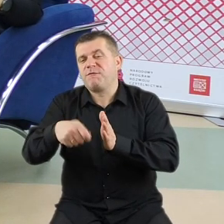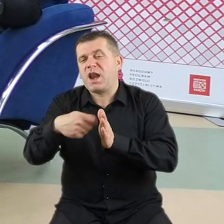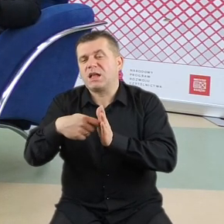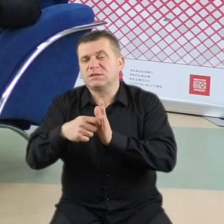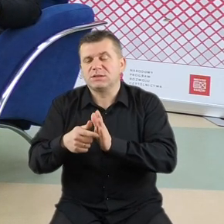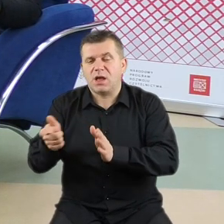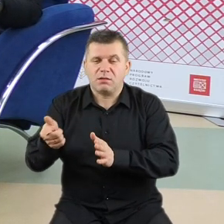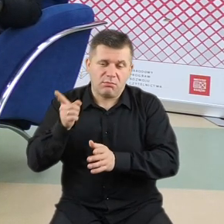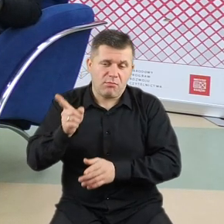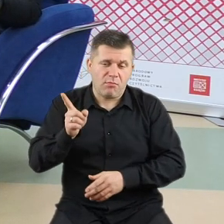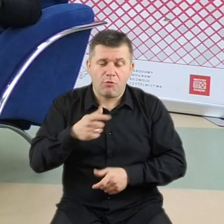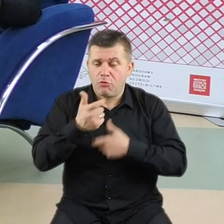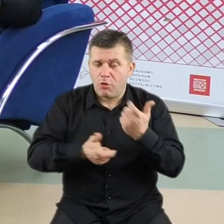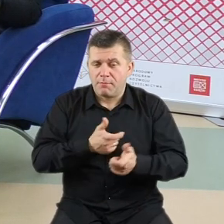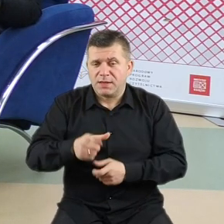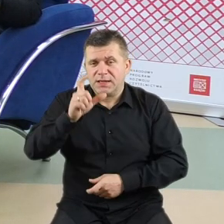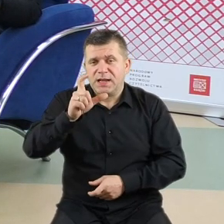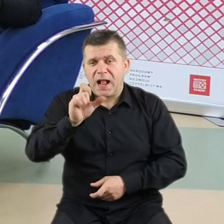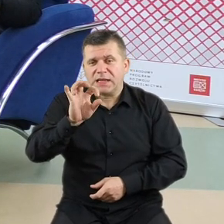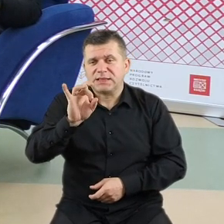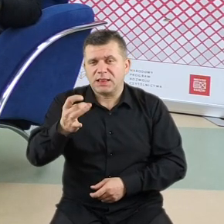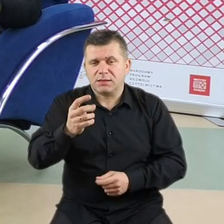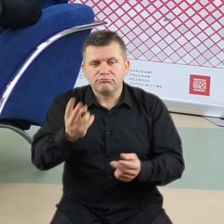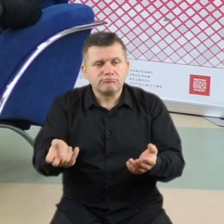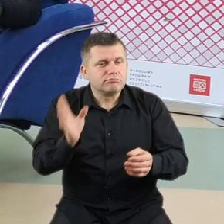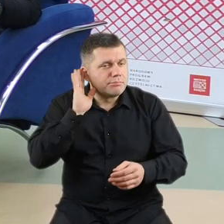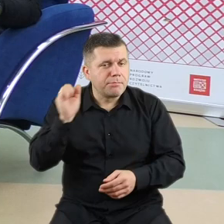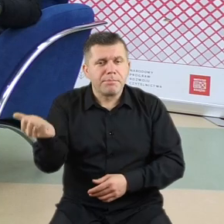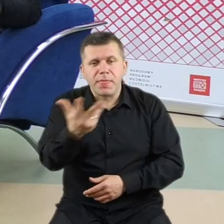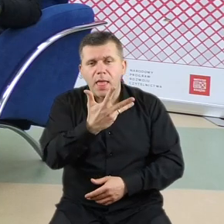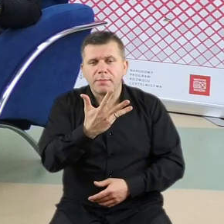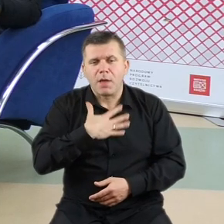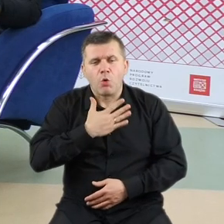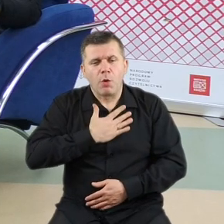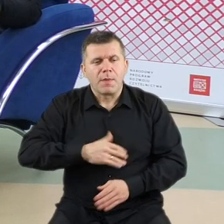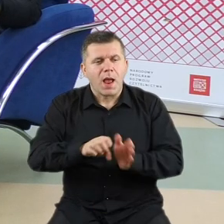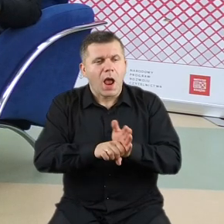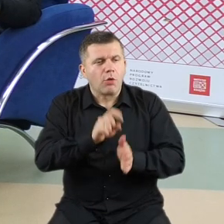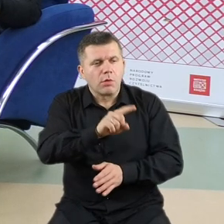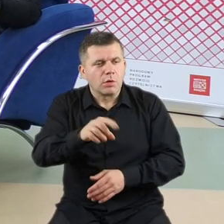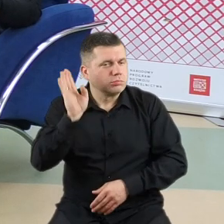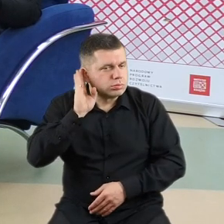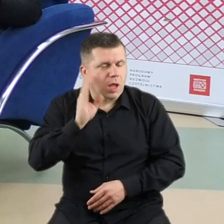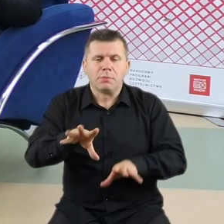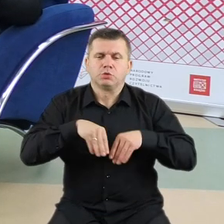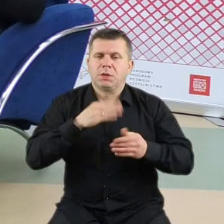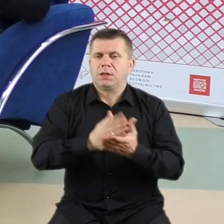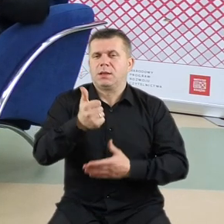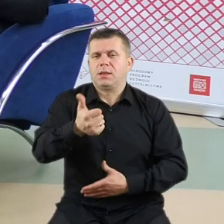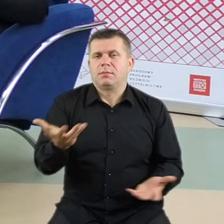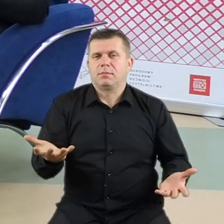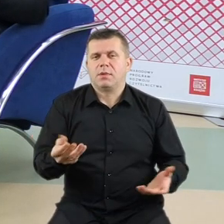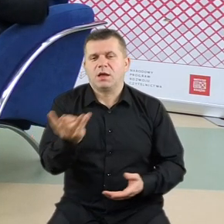Pewnie jak reżyser, który robi casting i pewnie ma 5 ulubionych aktorów, przesłuchuje 5, a przyjmuje 1, no to